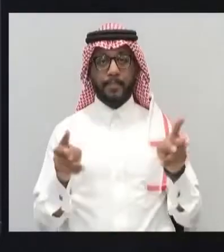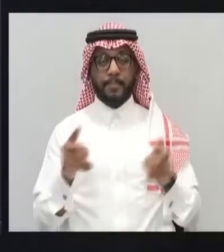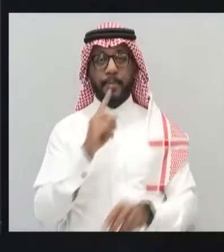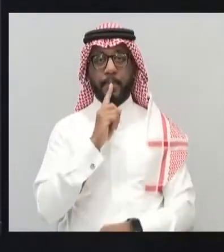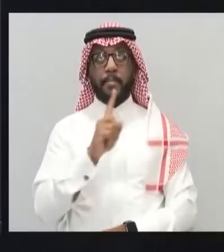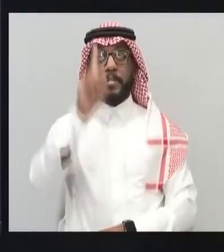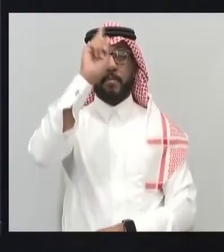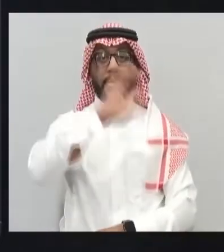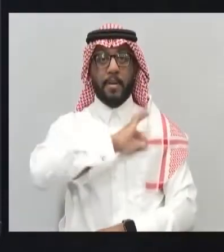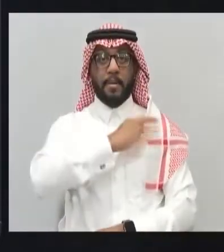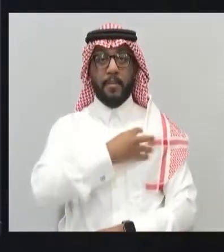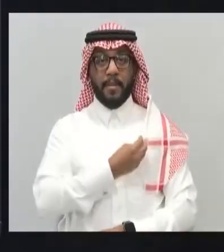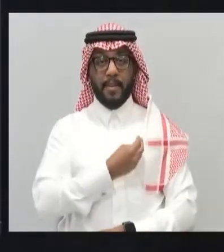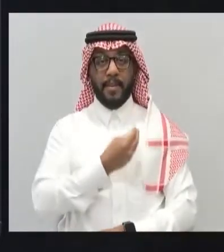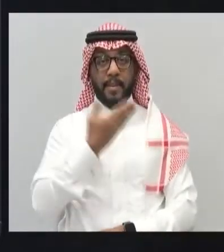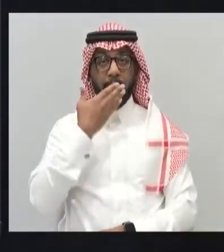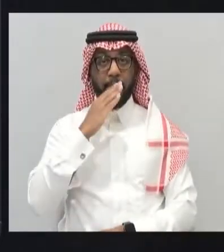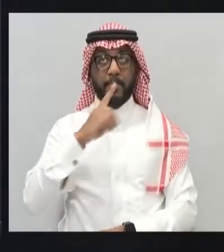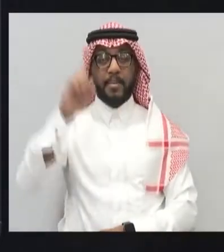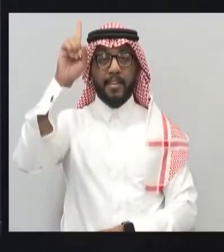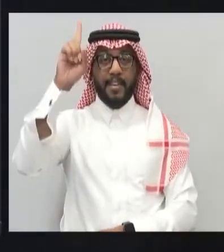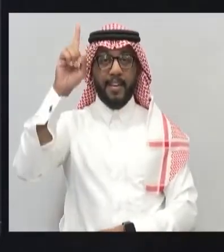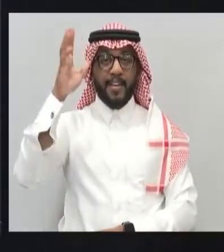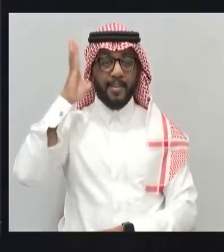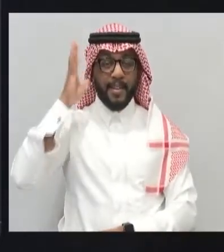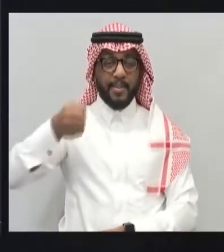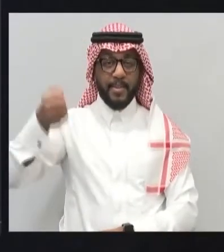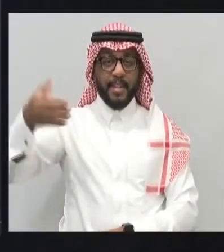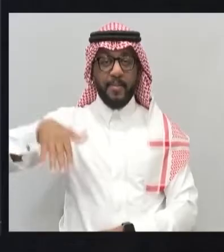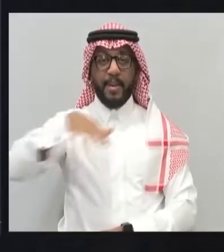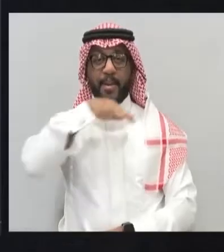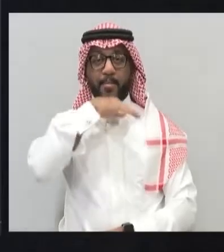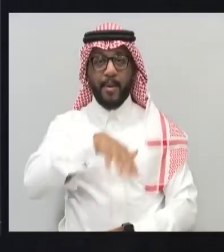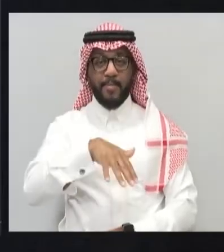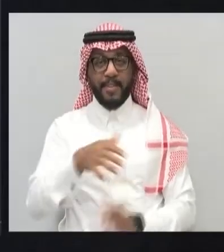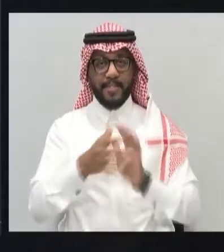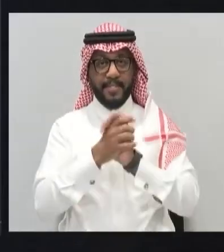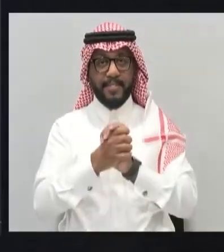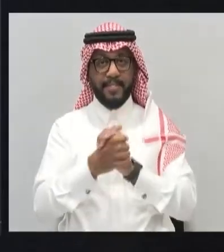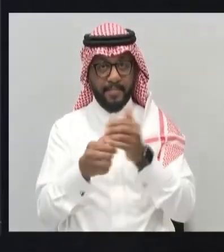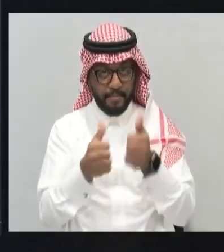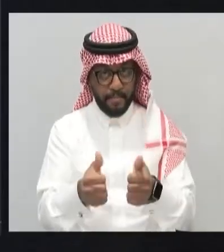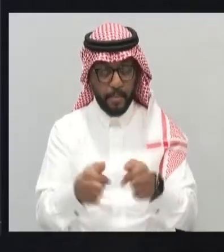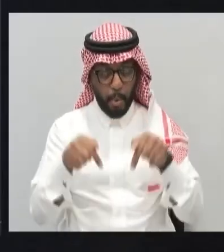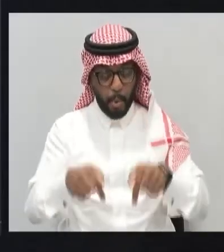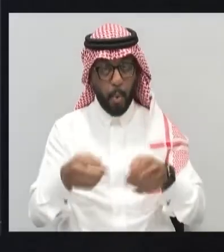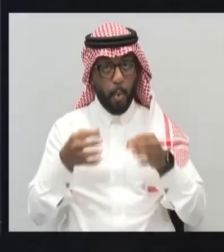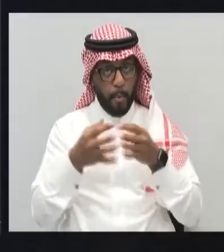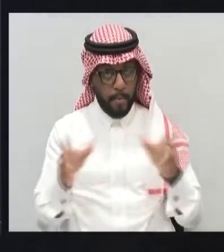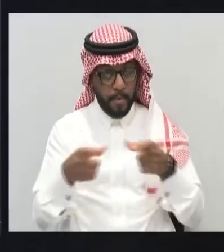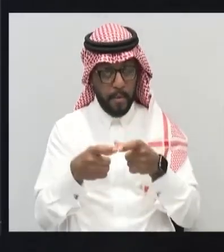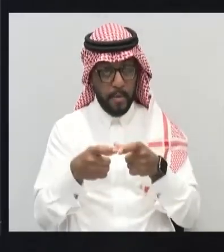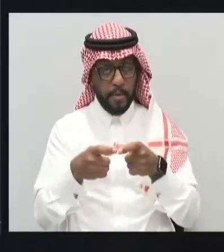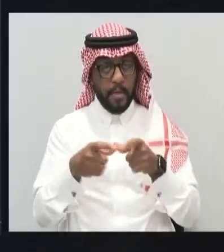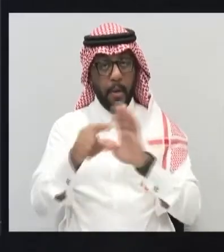بسم الله الرحمن الرحيم الحمد لله وحده والصلاه والسلام على من لا نبي بعده بعد حياكم الله ابنائي الطلاب في درسنا لهذا اليوم والذي